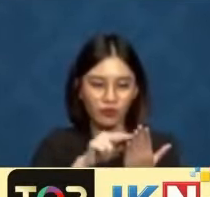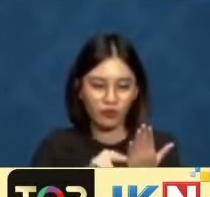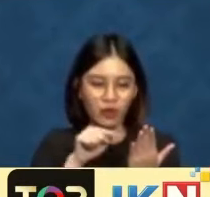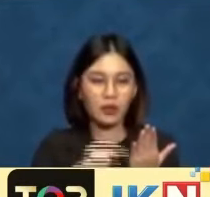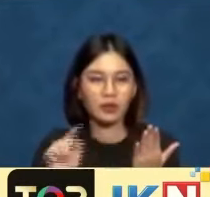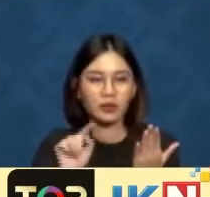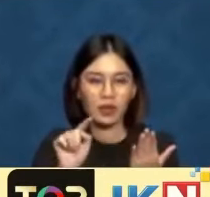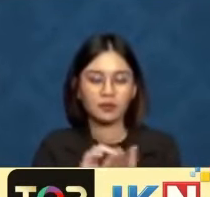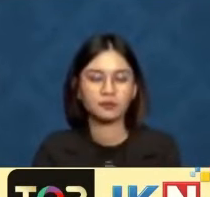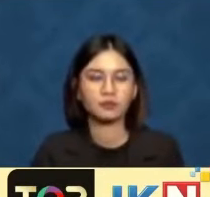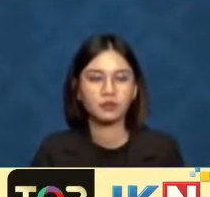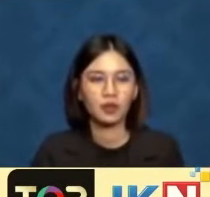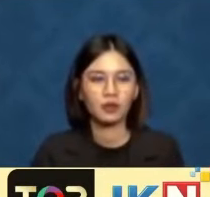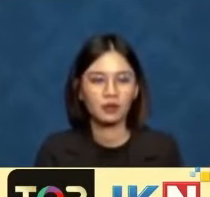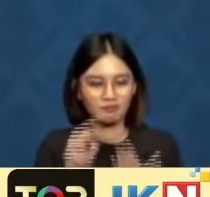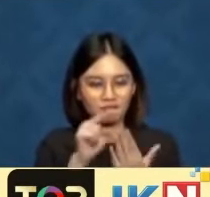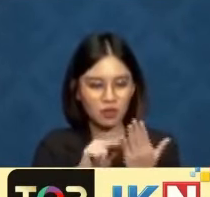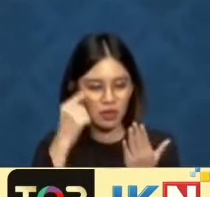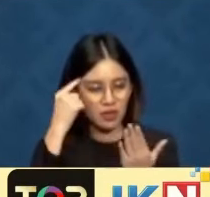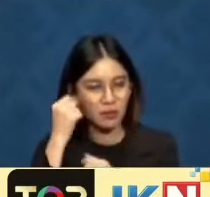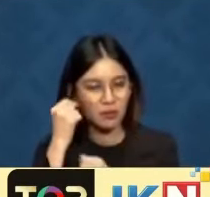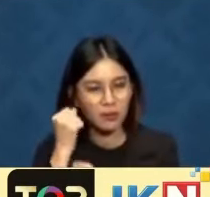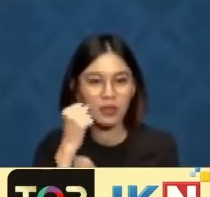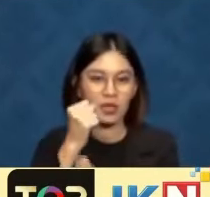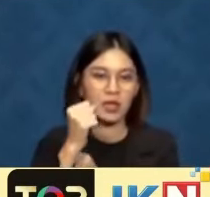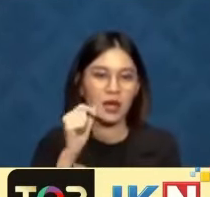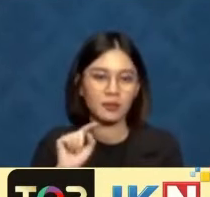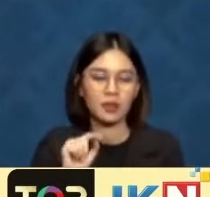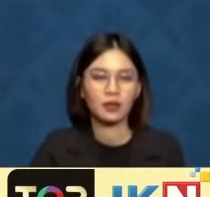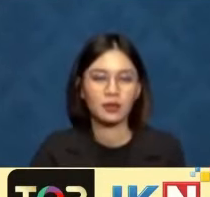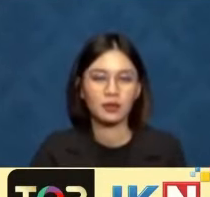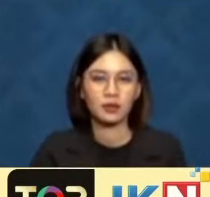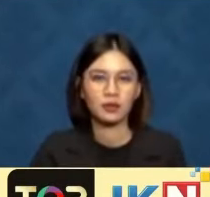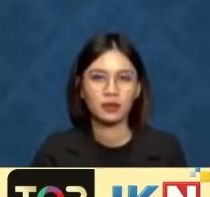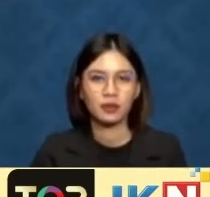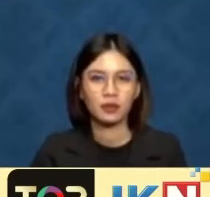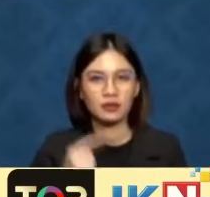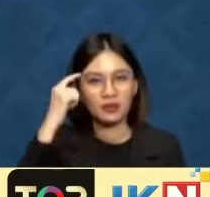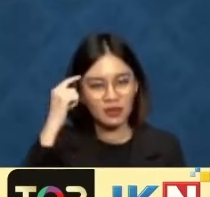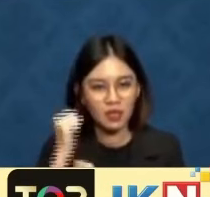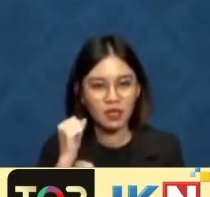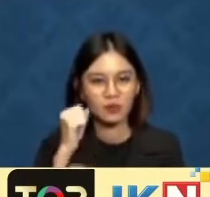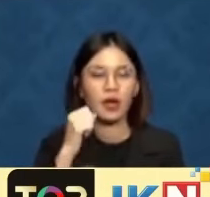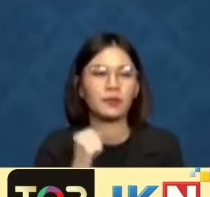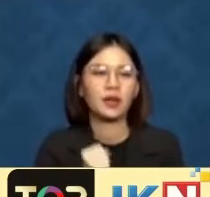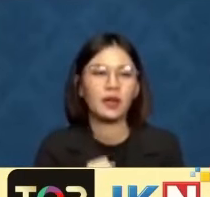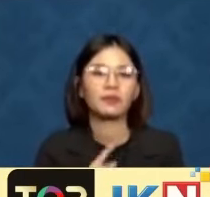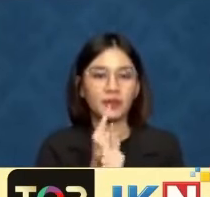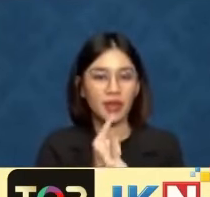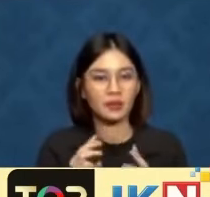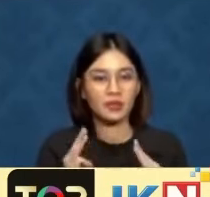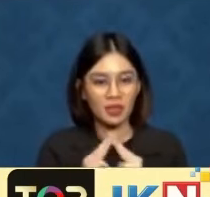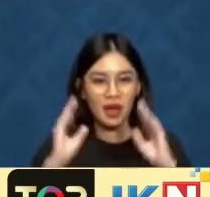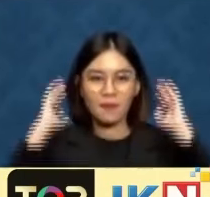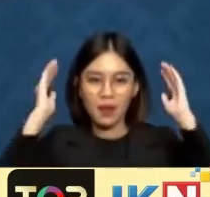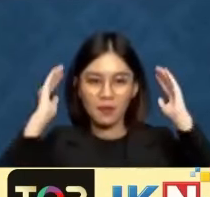คลังการกู้นะคุณสันเพชรบอกกู้จนหัวแบกทำโครงการเพื่อหวังผลทางการเมืองนะดิ